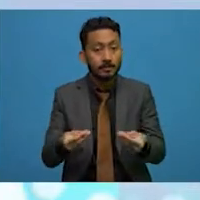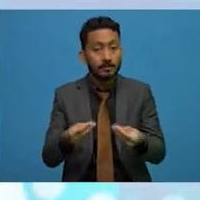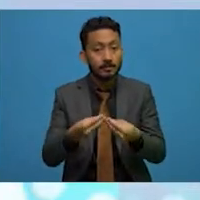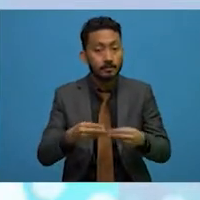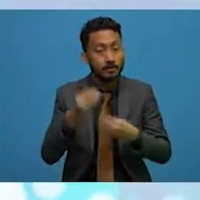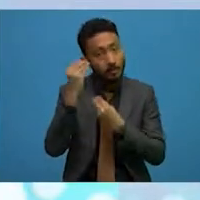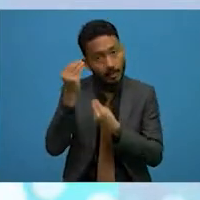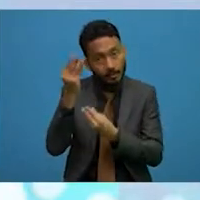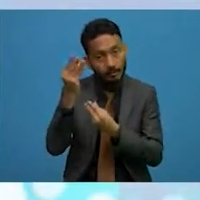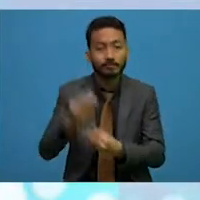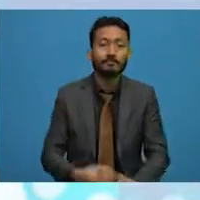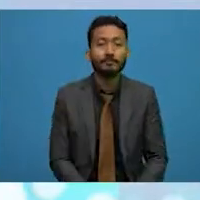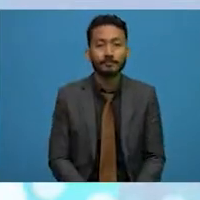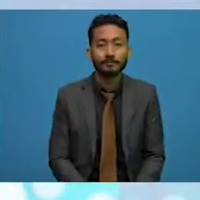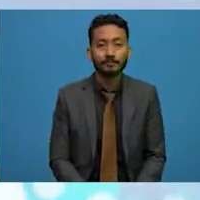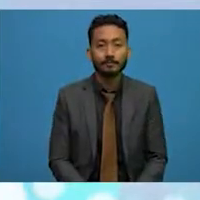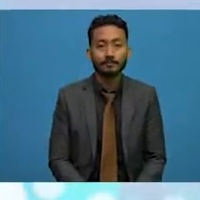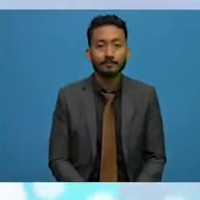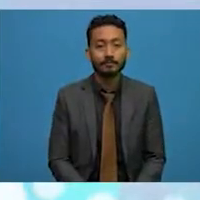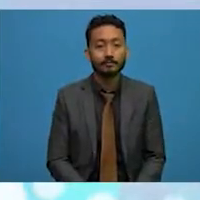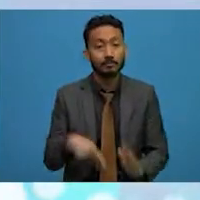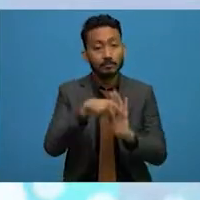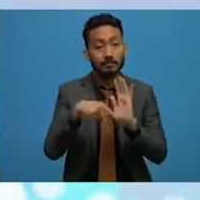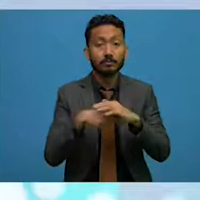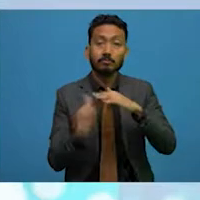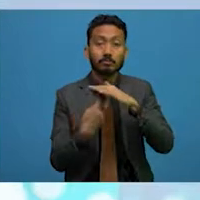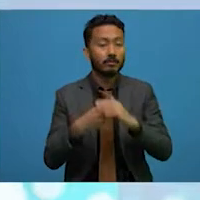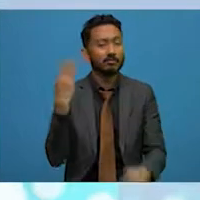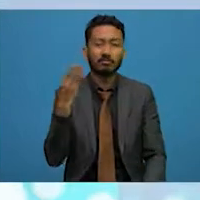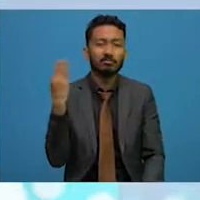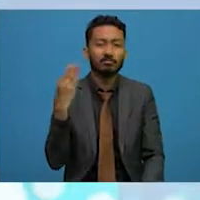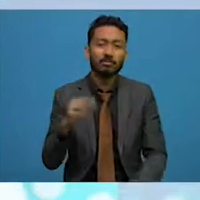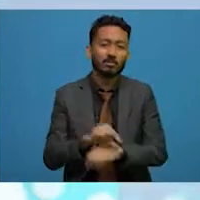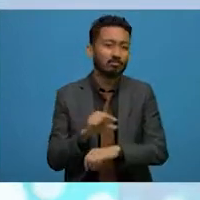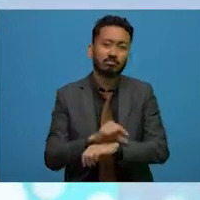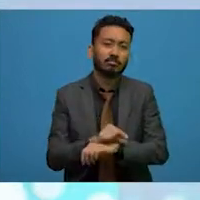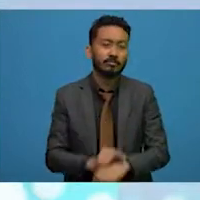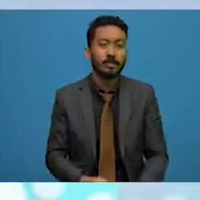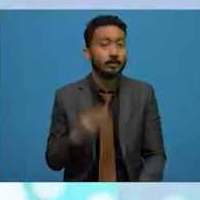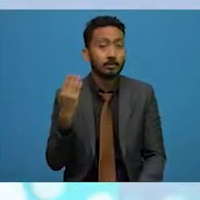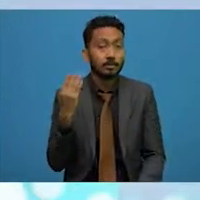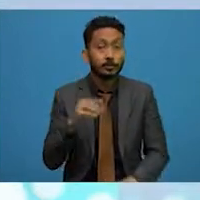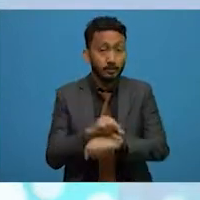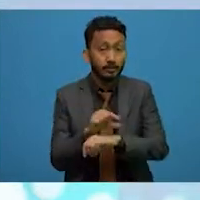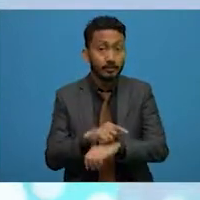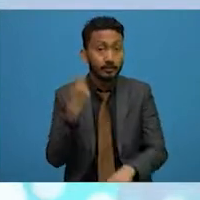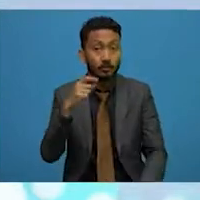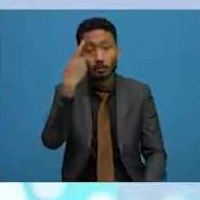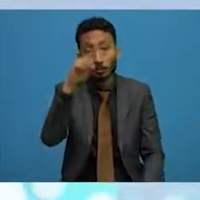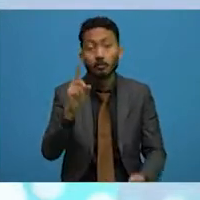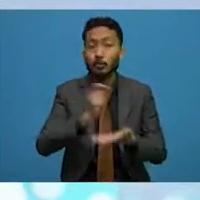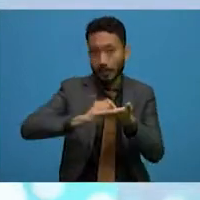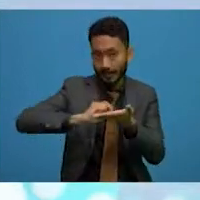Teks merupakan prinsip asas yang paling lazim digunakan. Kebiasaannya, kita menggunakan teks untuk